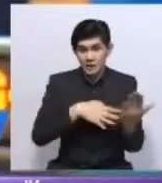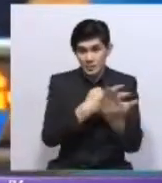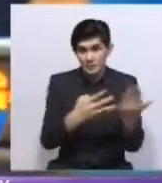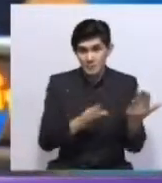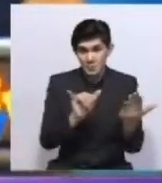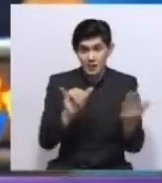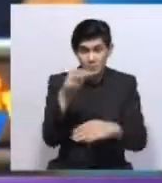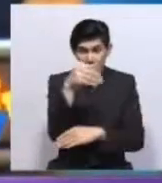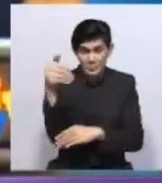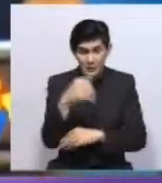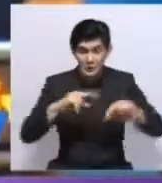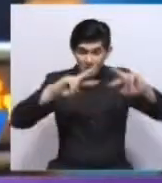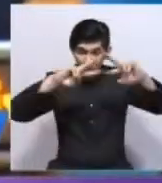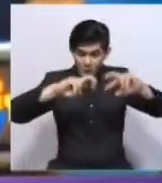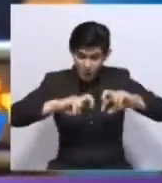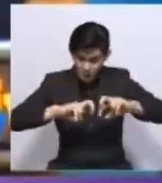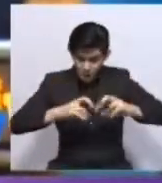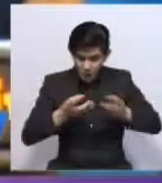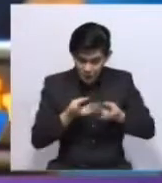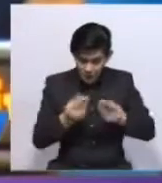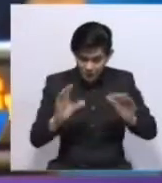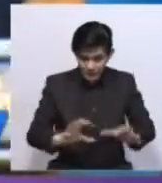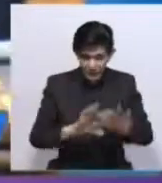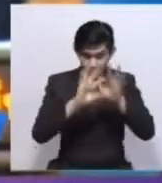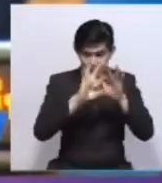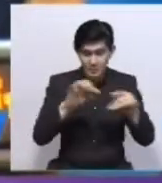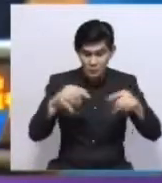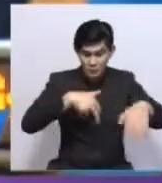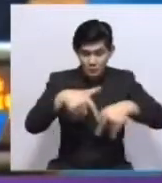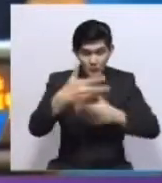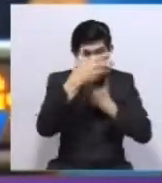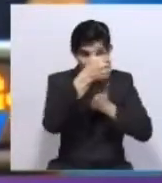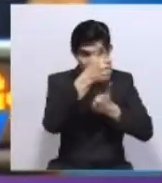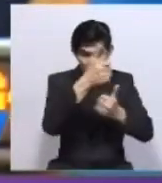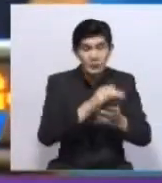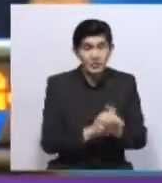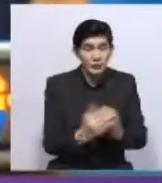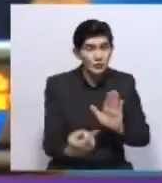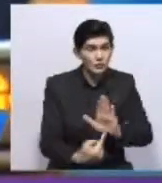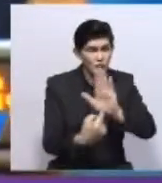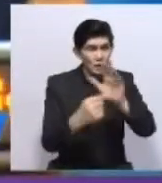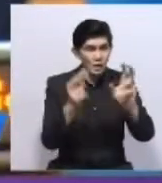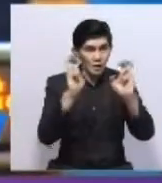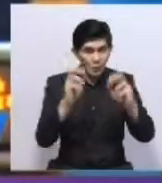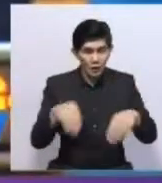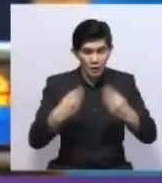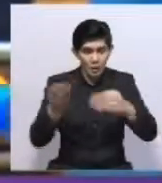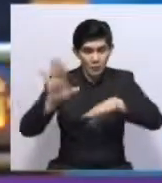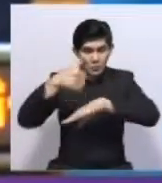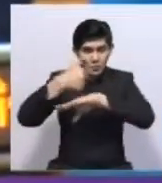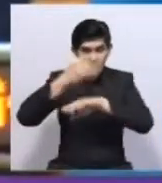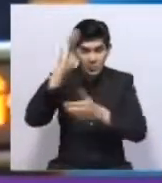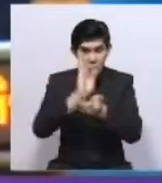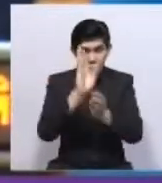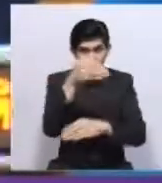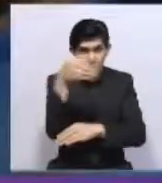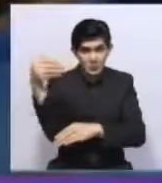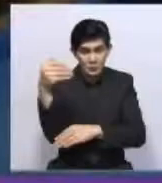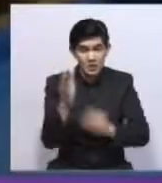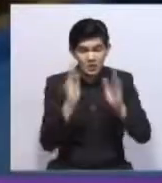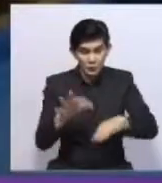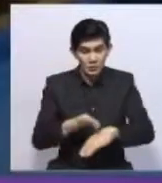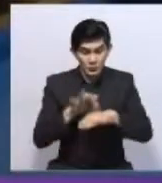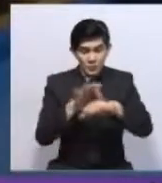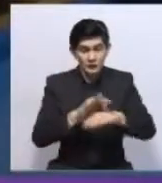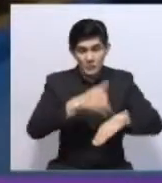าสตร์ชาติพิจารณาในรายละเอียดสำหรับเรื่องที่ประชาชนให้ความสนใจอทิประเด็นให้ผู้บัญชาการตำรวจแห่งชาติเป็